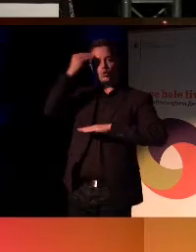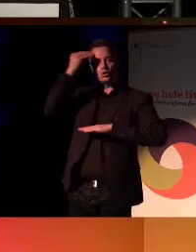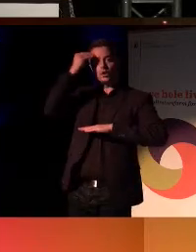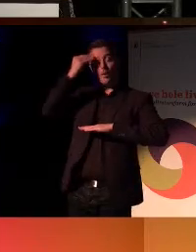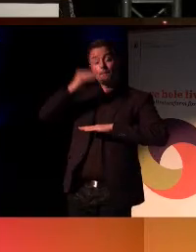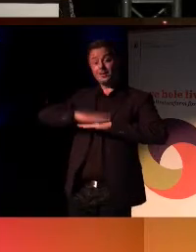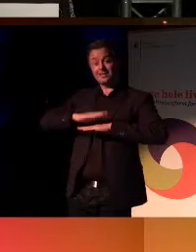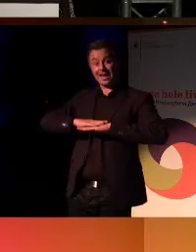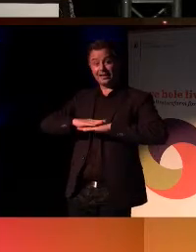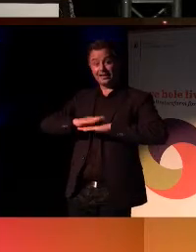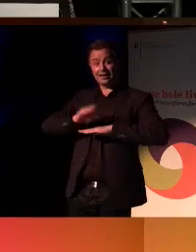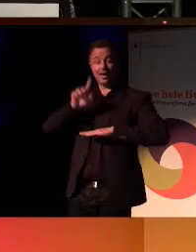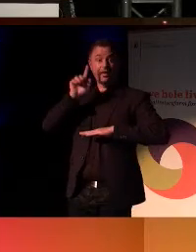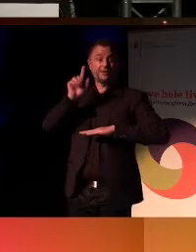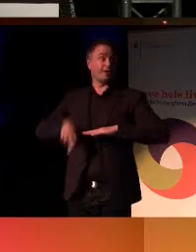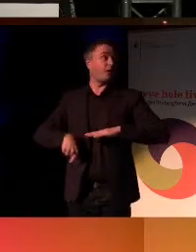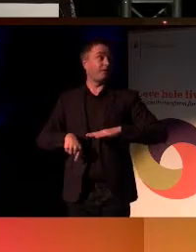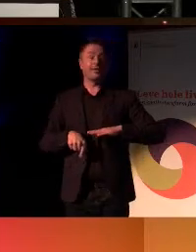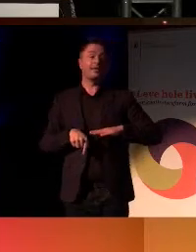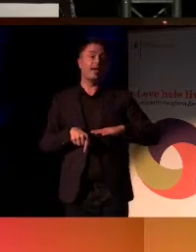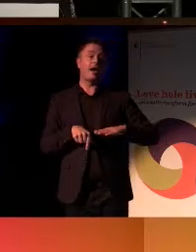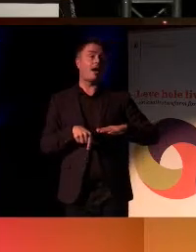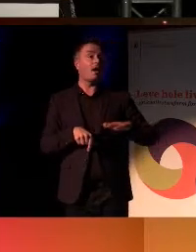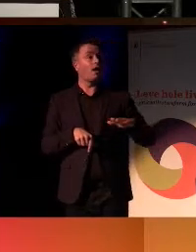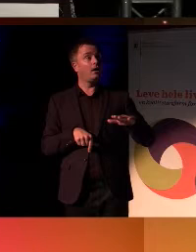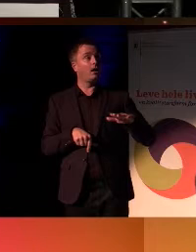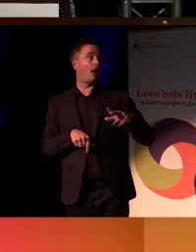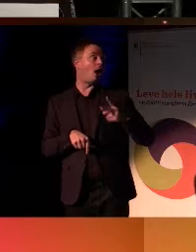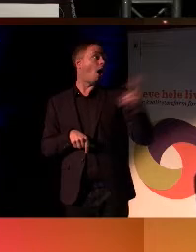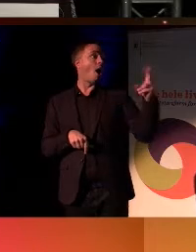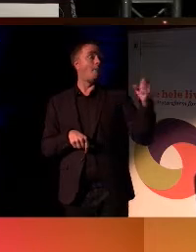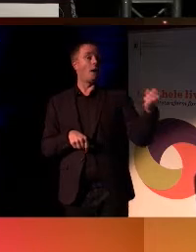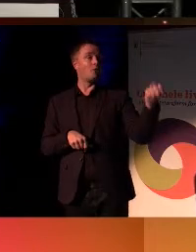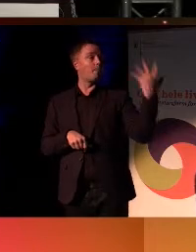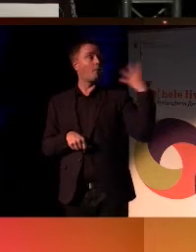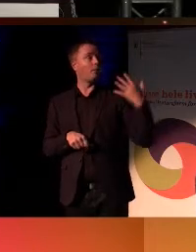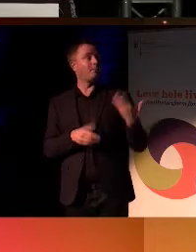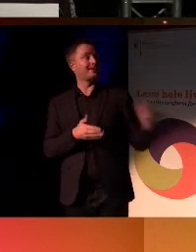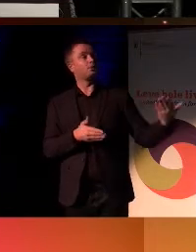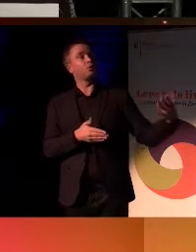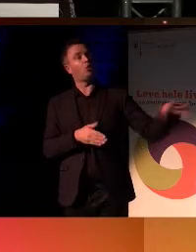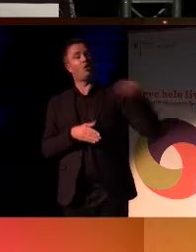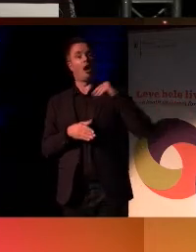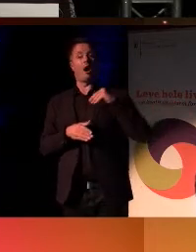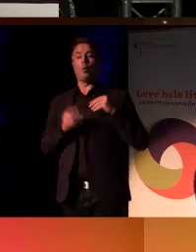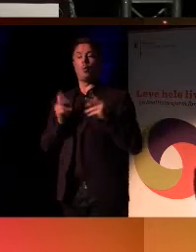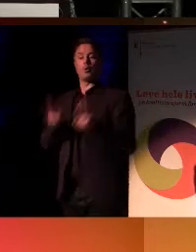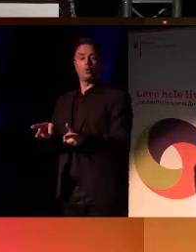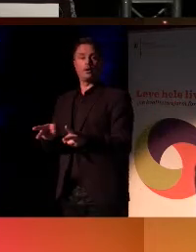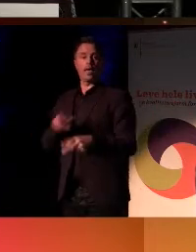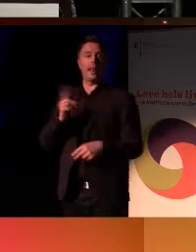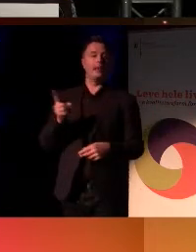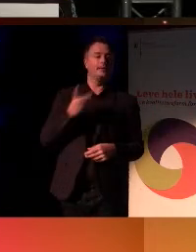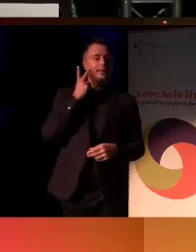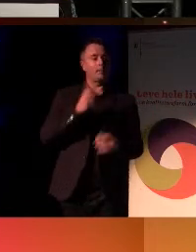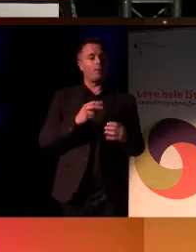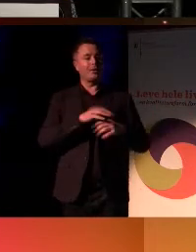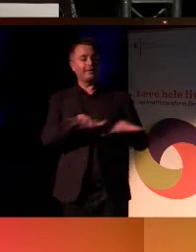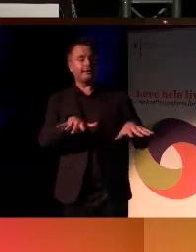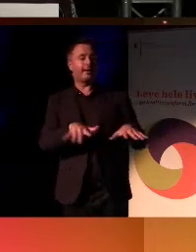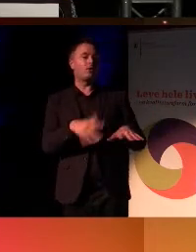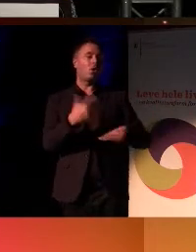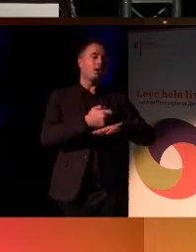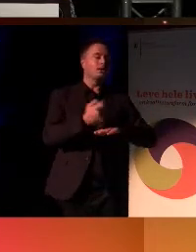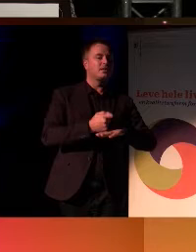Ikke arve en annens PowerPoint-presentasjon eller laste ned noe som du synes så litt fjongt ut fra nettet. Innholdet skal